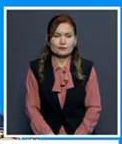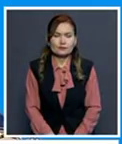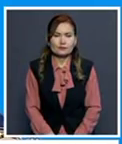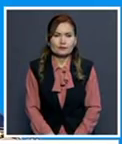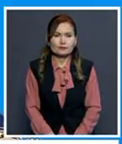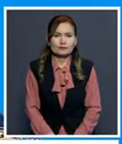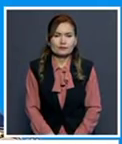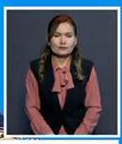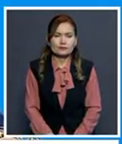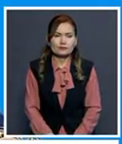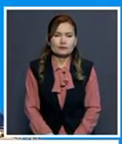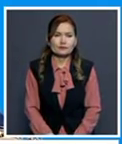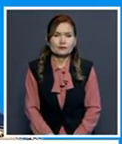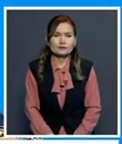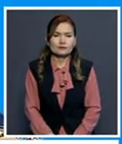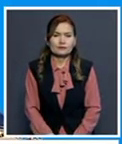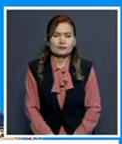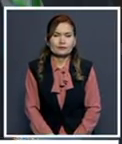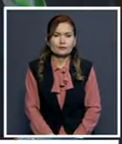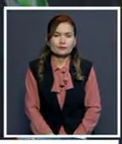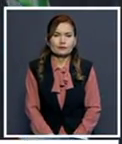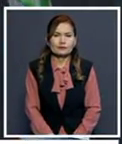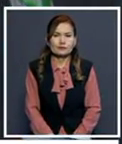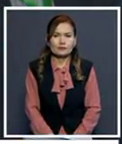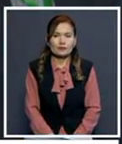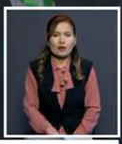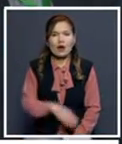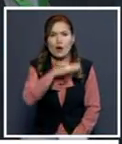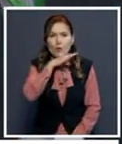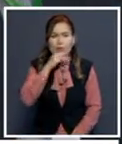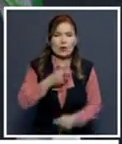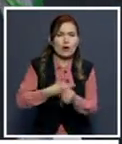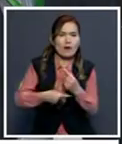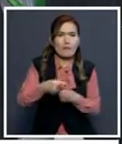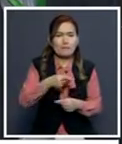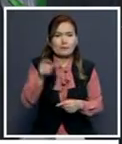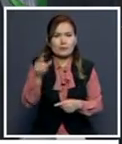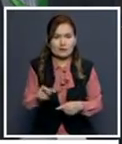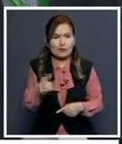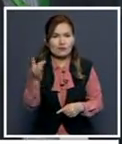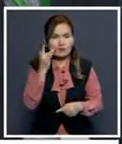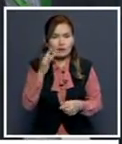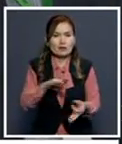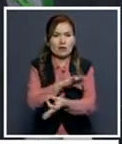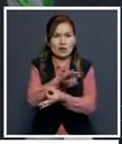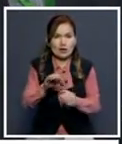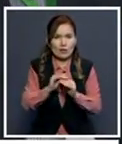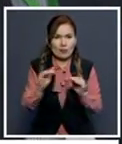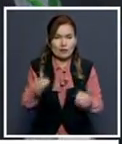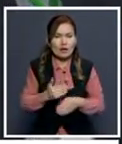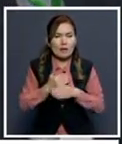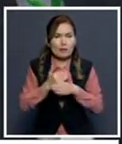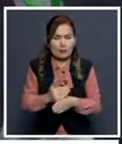занимаются благотворительностью, оказыванием помощи. Вот это дом мамы, сироты, это меня очень сильно